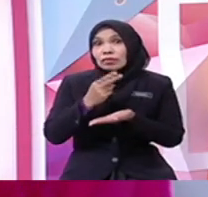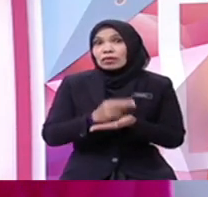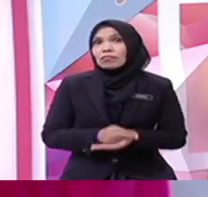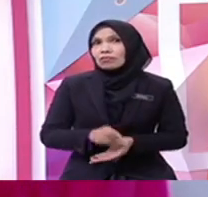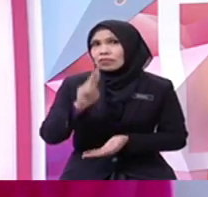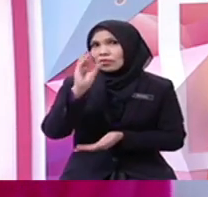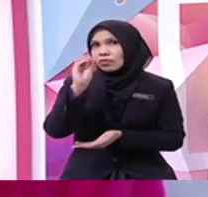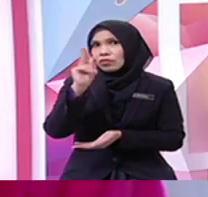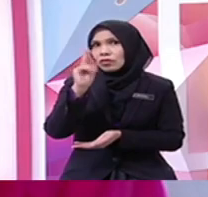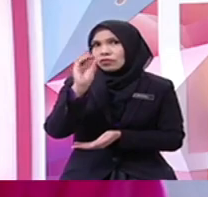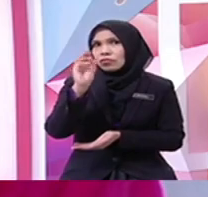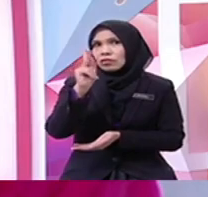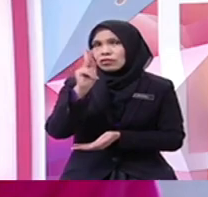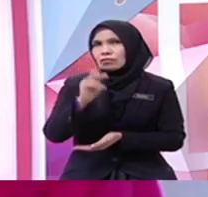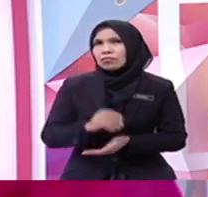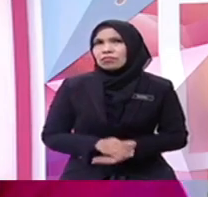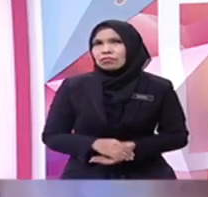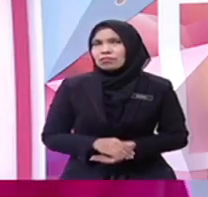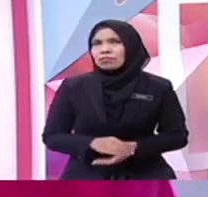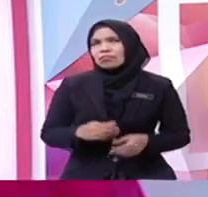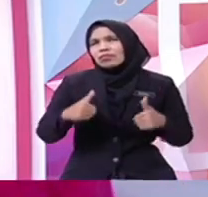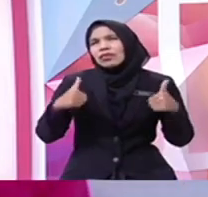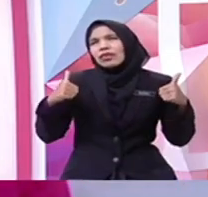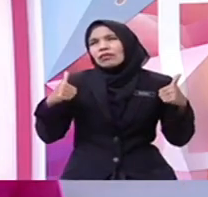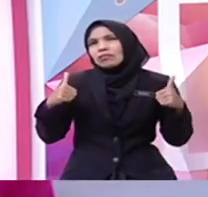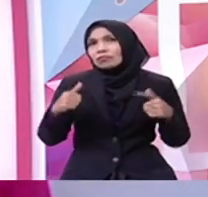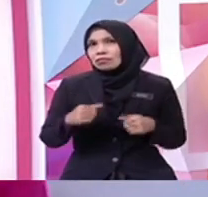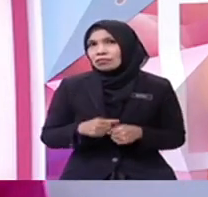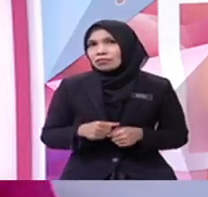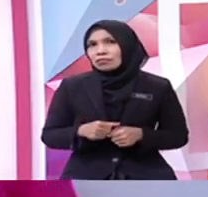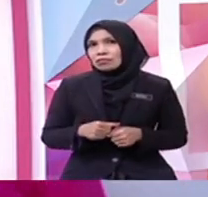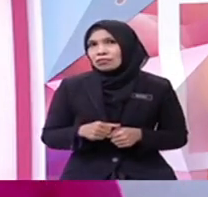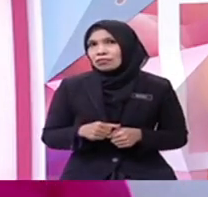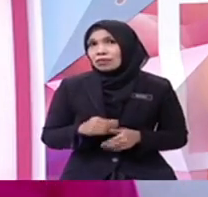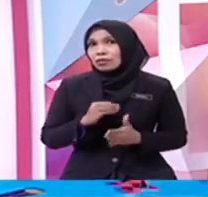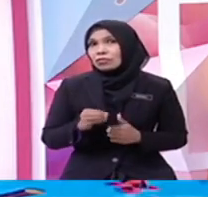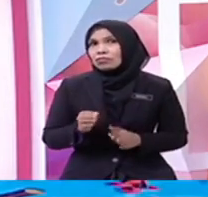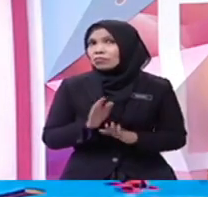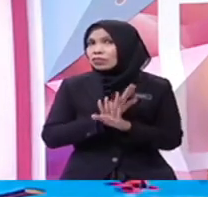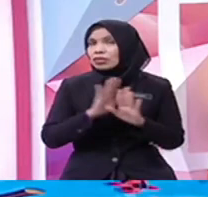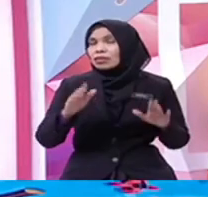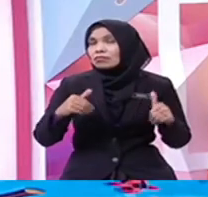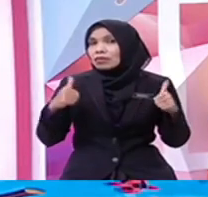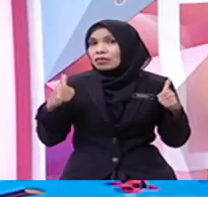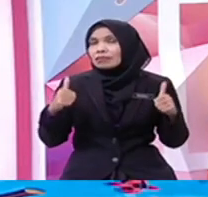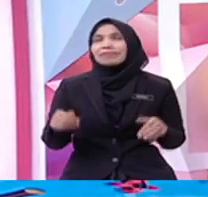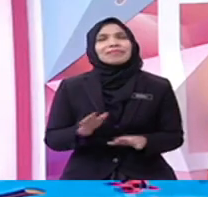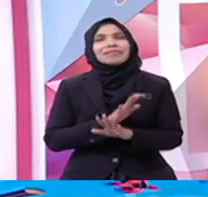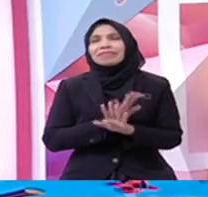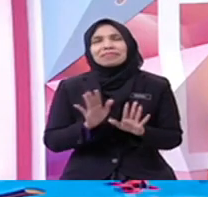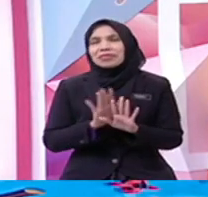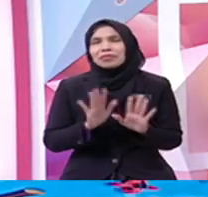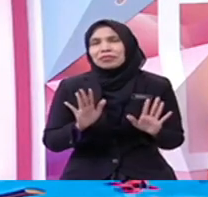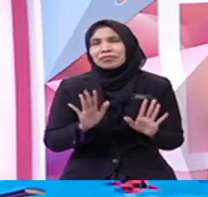ruko-ruko bisa sangat tidak sehat amalannya tidak sih Aneh jangan insya rokok